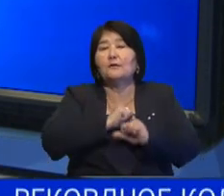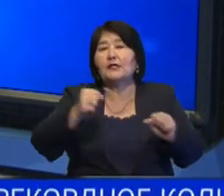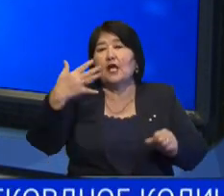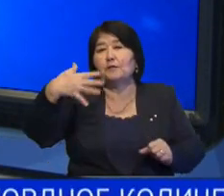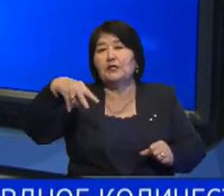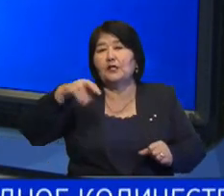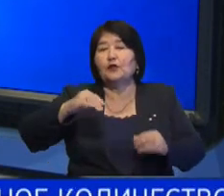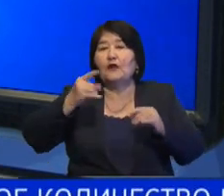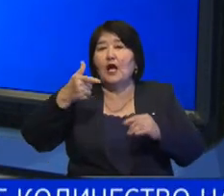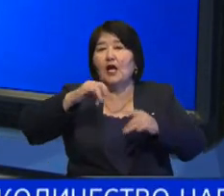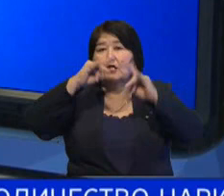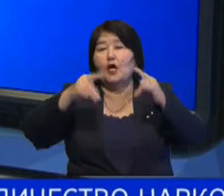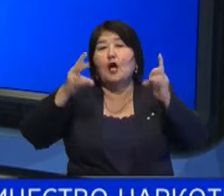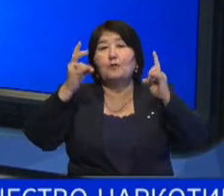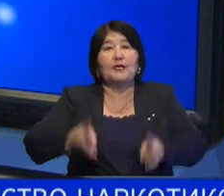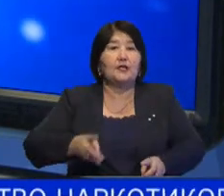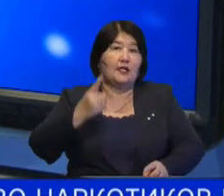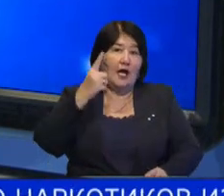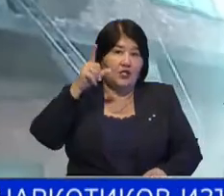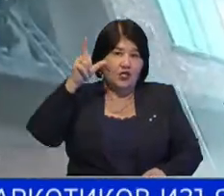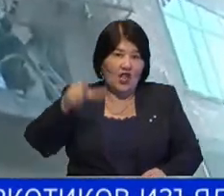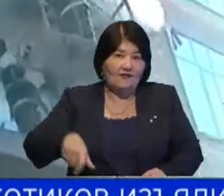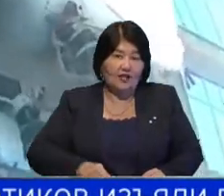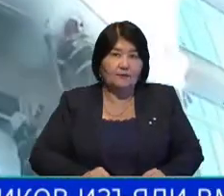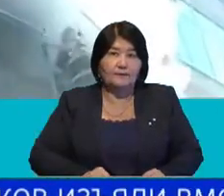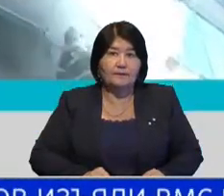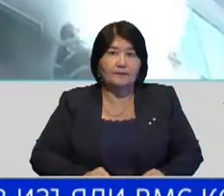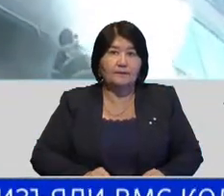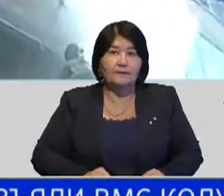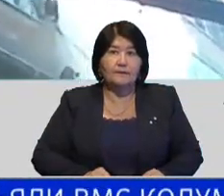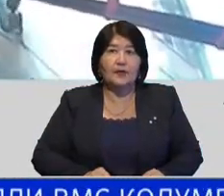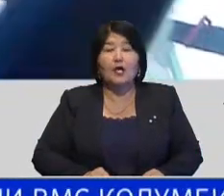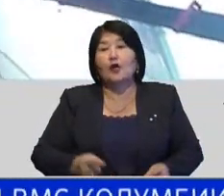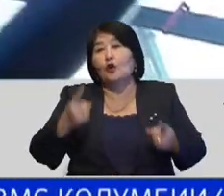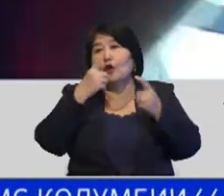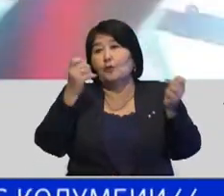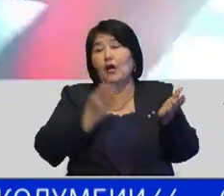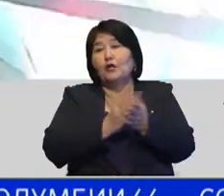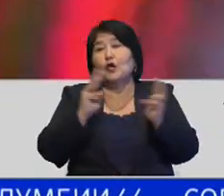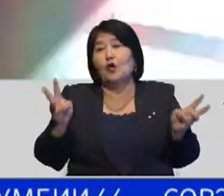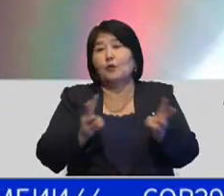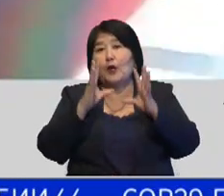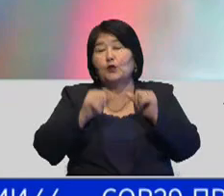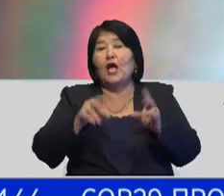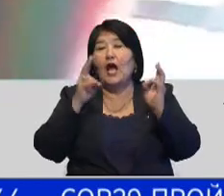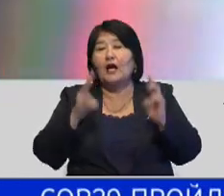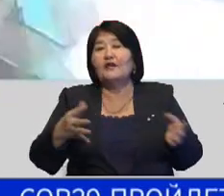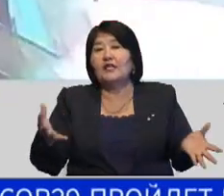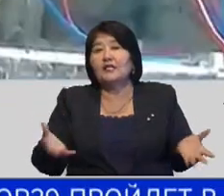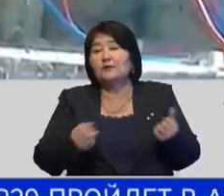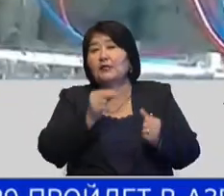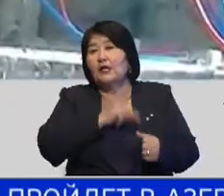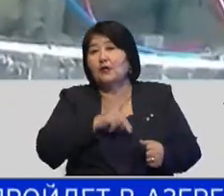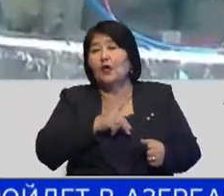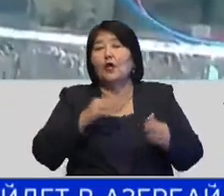50-литровый газовый баллон. Пострадал один человек. По информации службы пожаротушения и аварийно-спасательных